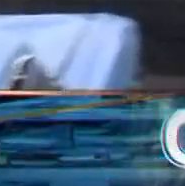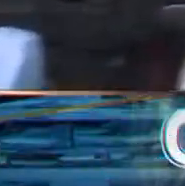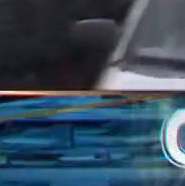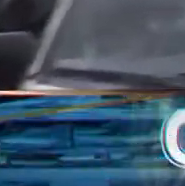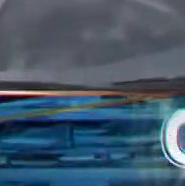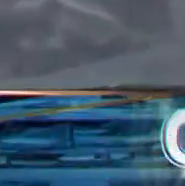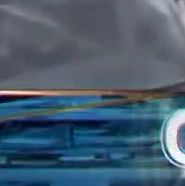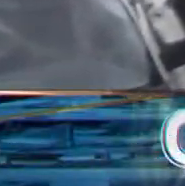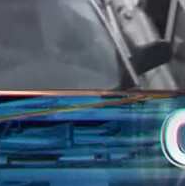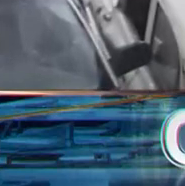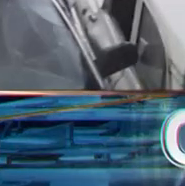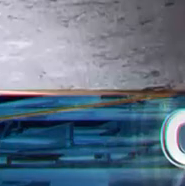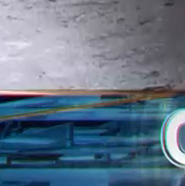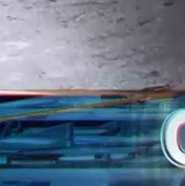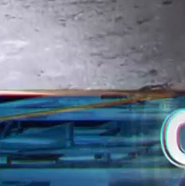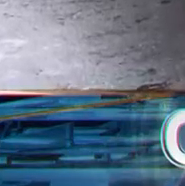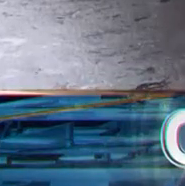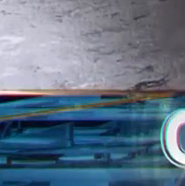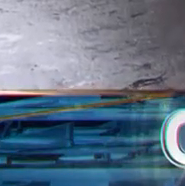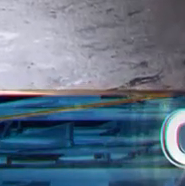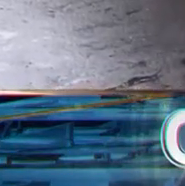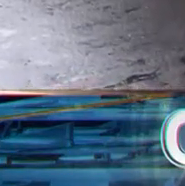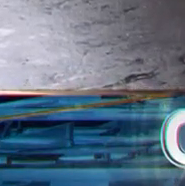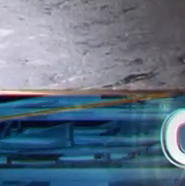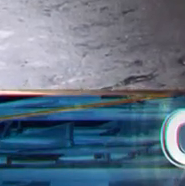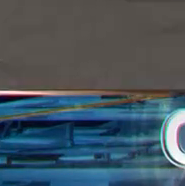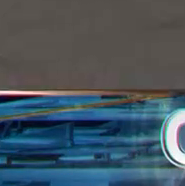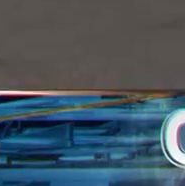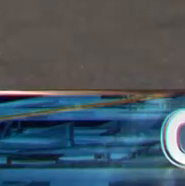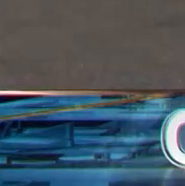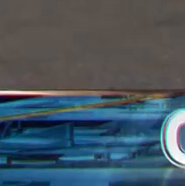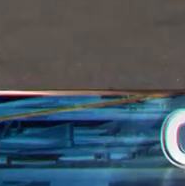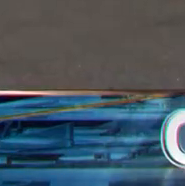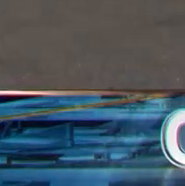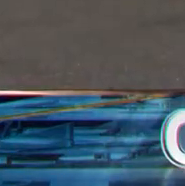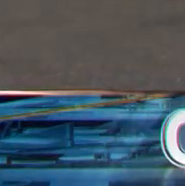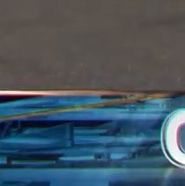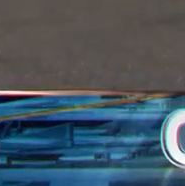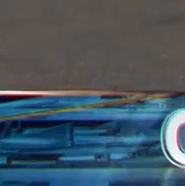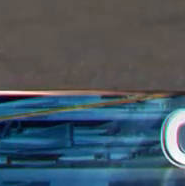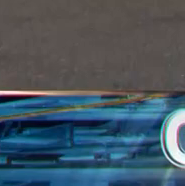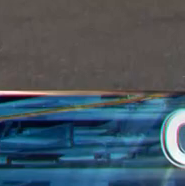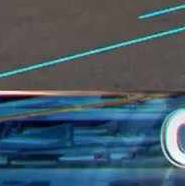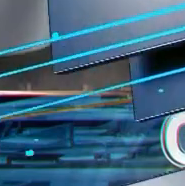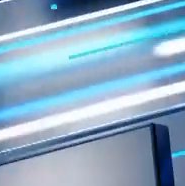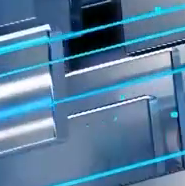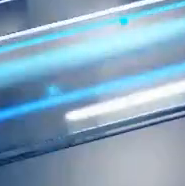Деньги за автохлам. Более 200 единиц автомобильного утиля только за месяц сдали жители области.